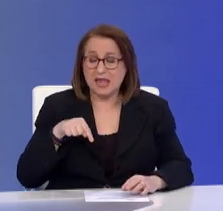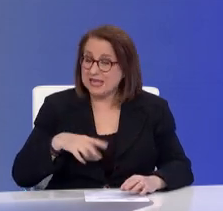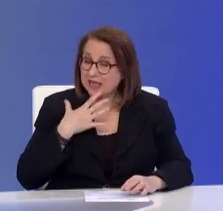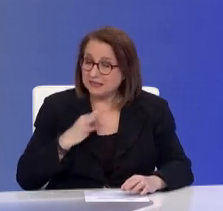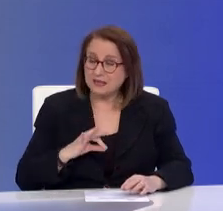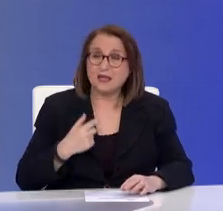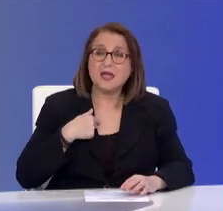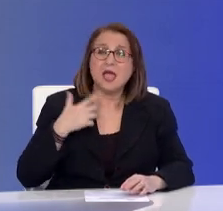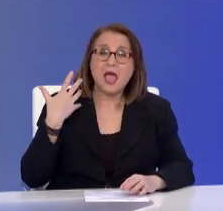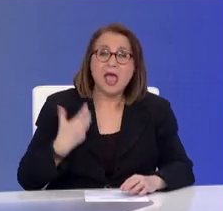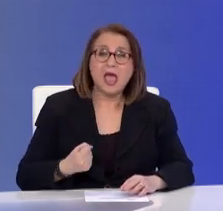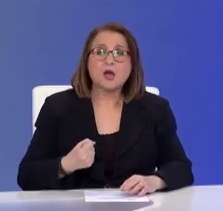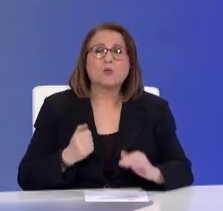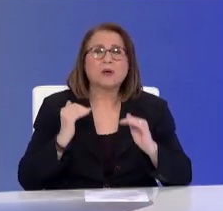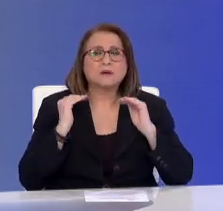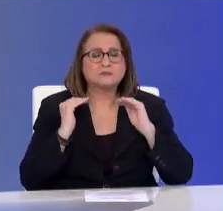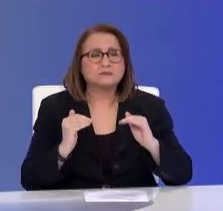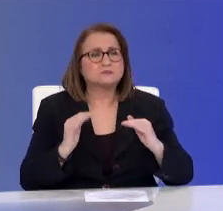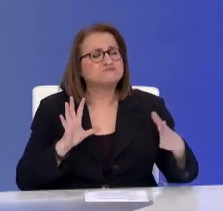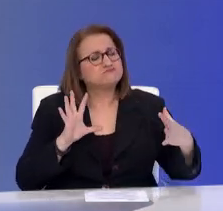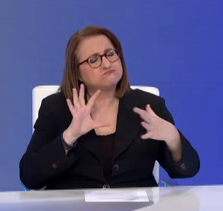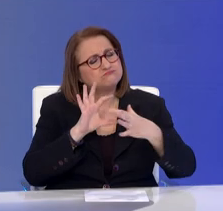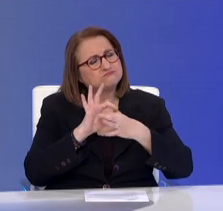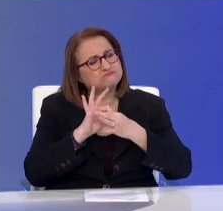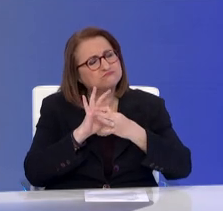διατηρούμε τις αρχές της